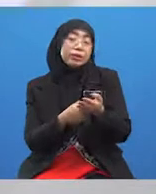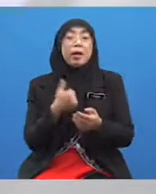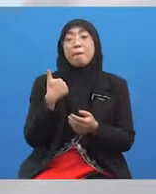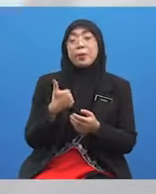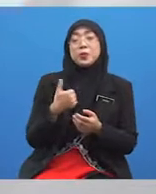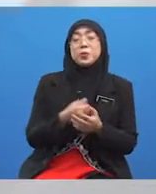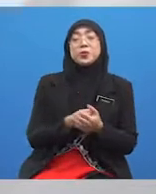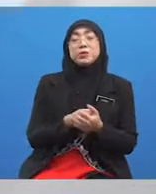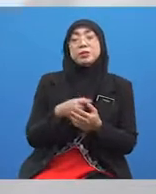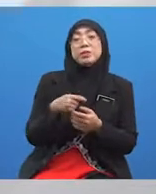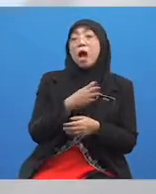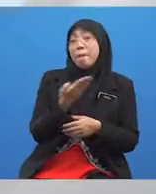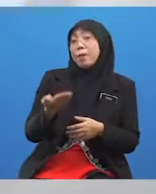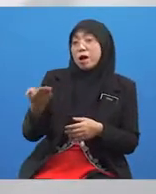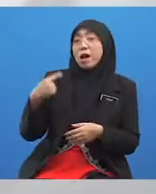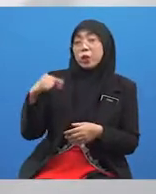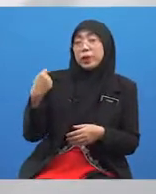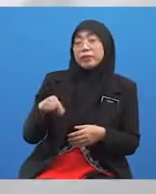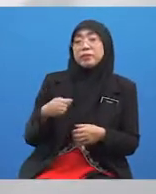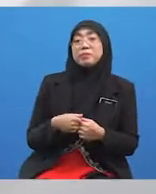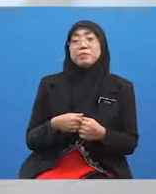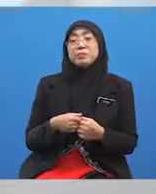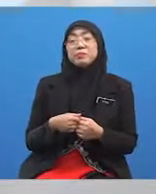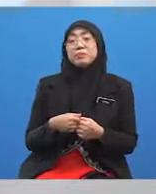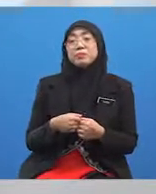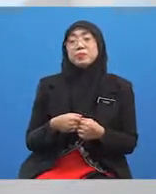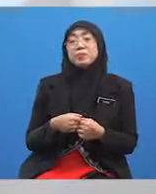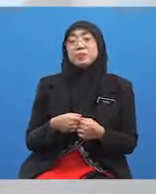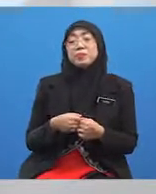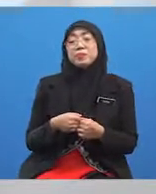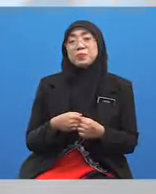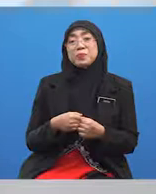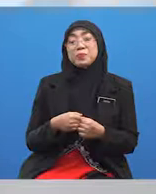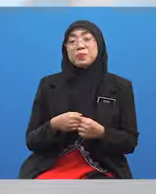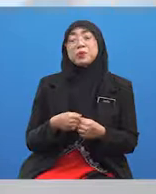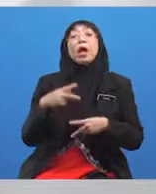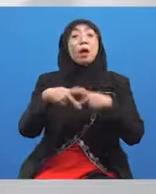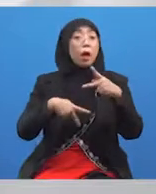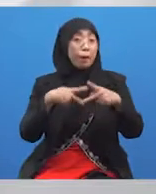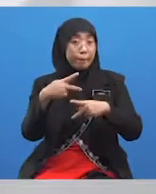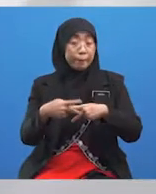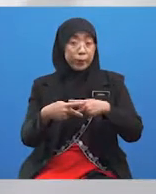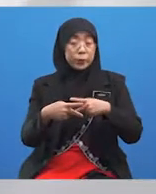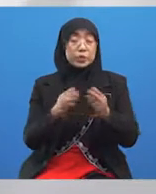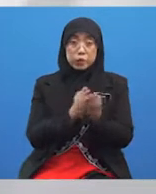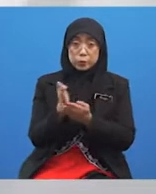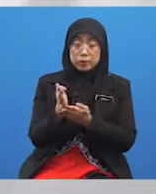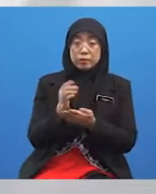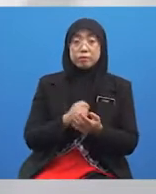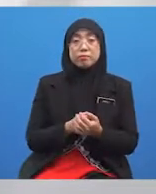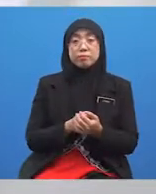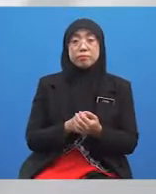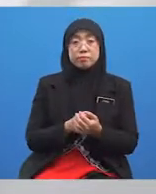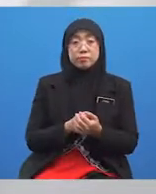berpatutan dan berkualiti berdasarkan syarat pembekalan. Proses yang ketujuh, memesan